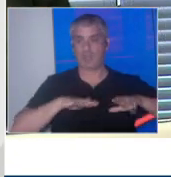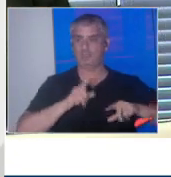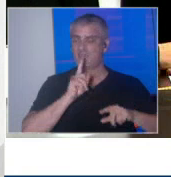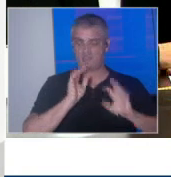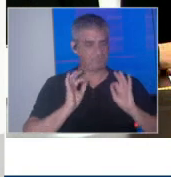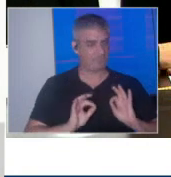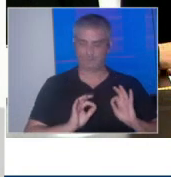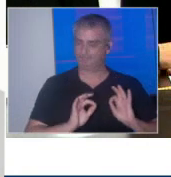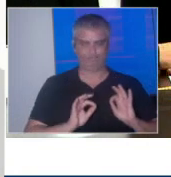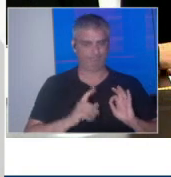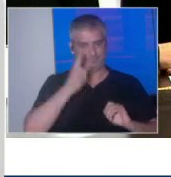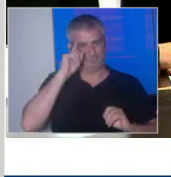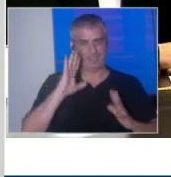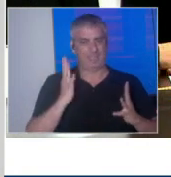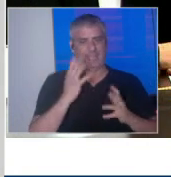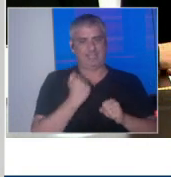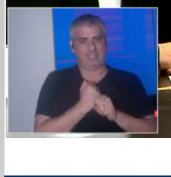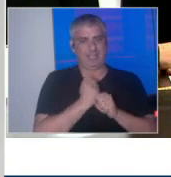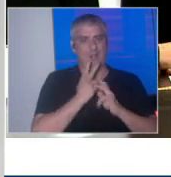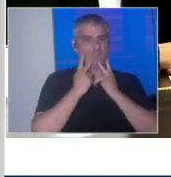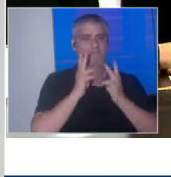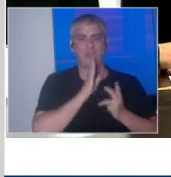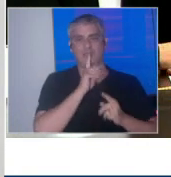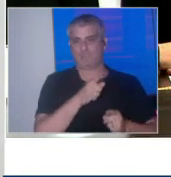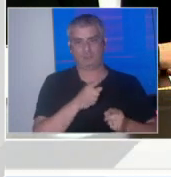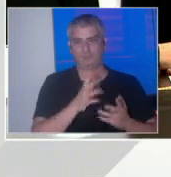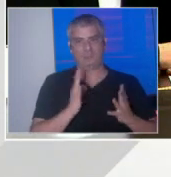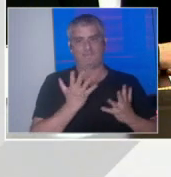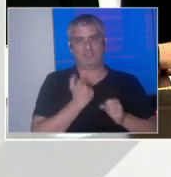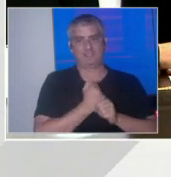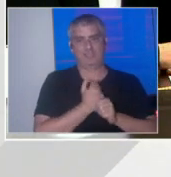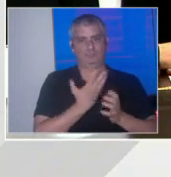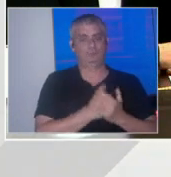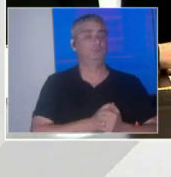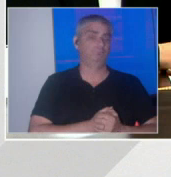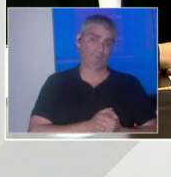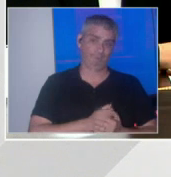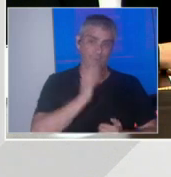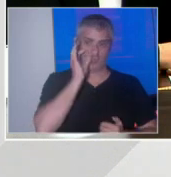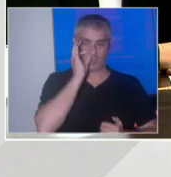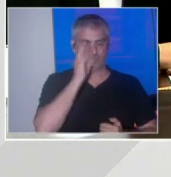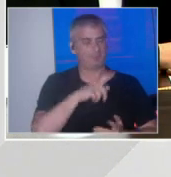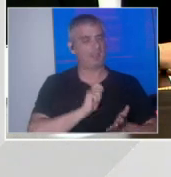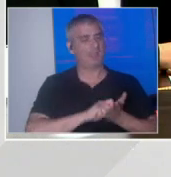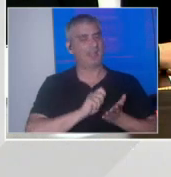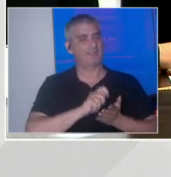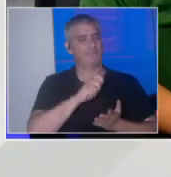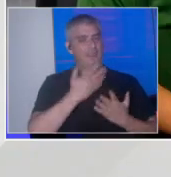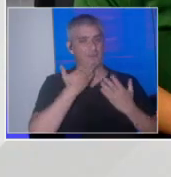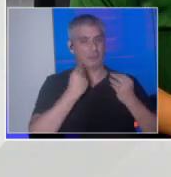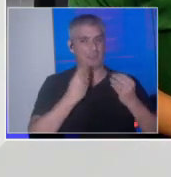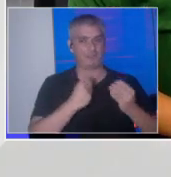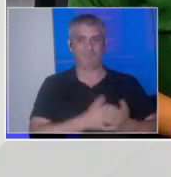אבל בתכלס הם עוד לא באמת יודעים איך הם יכולים לפתור את הפלונטר הזה ומה הם הולכים לעשות איתו. נועה שפיגל, כתבת פרלמנטרית הארץ, תודה רבה